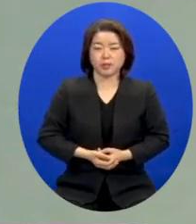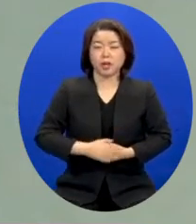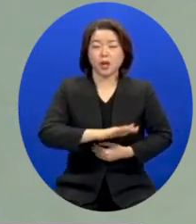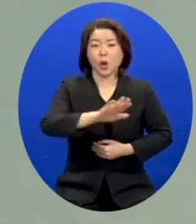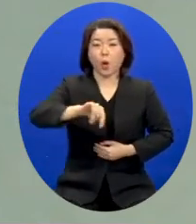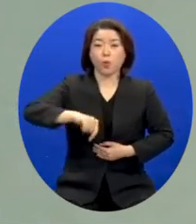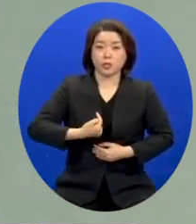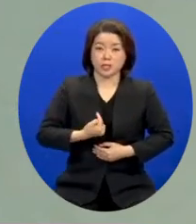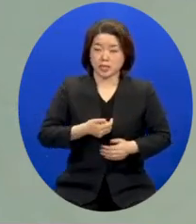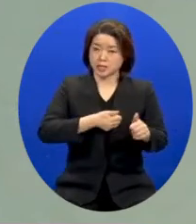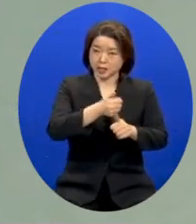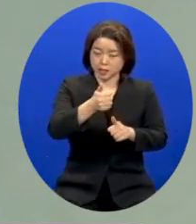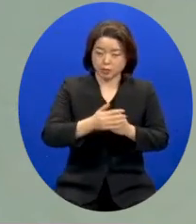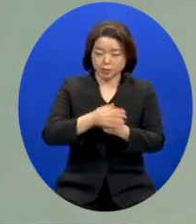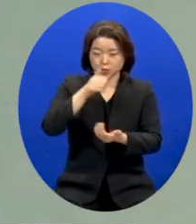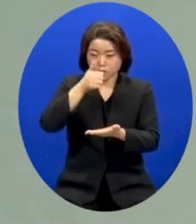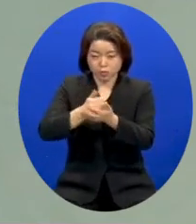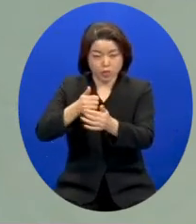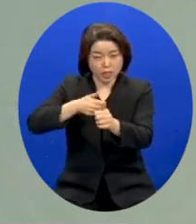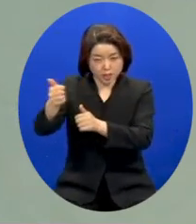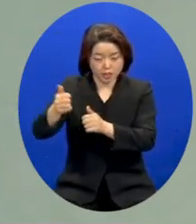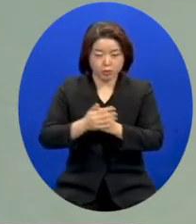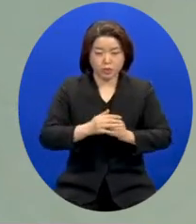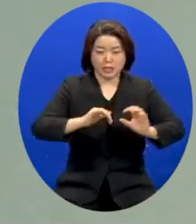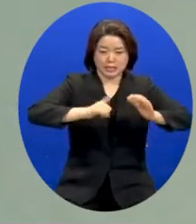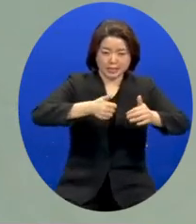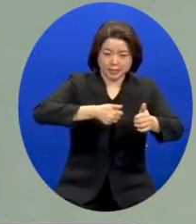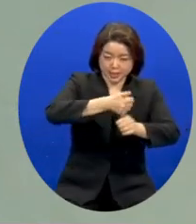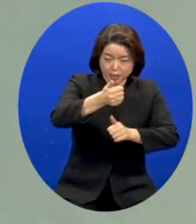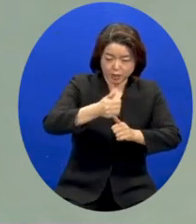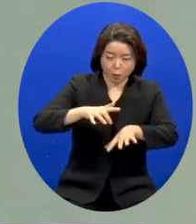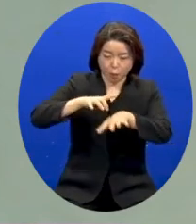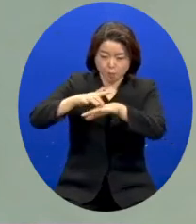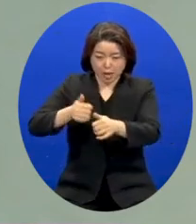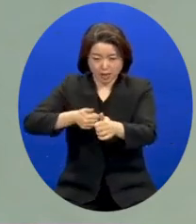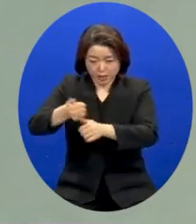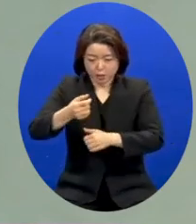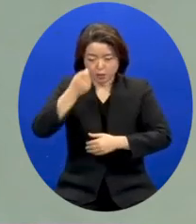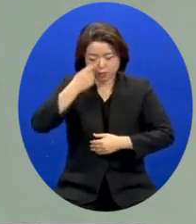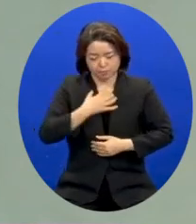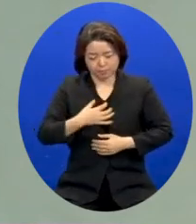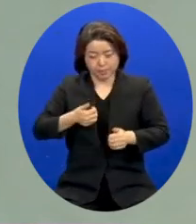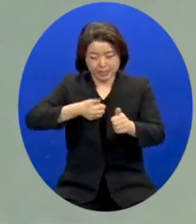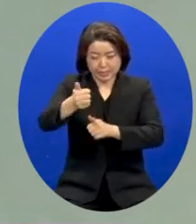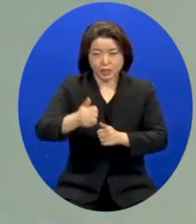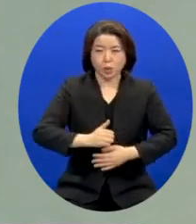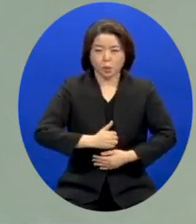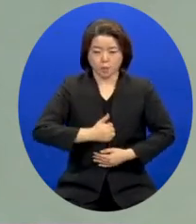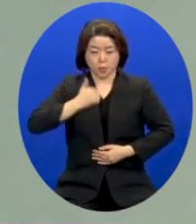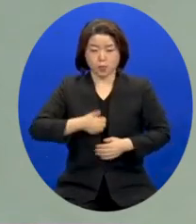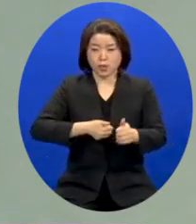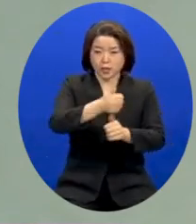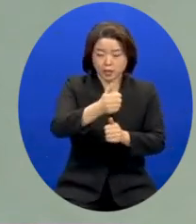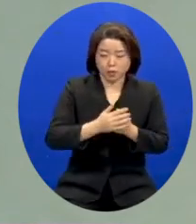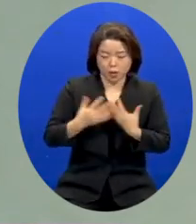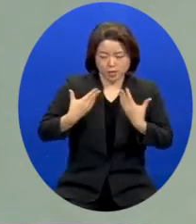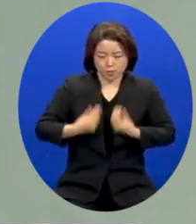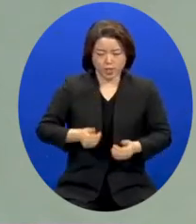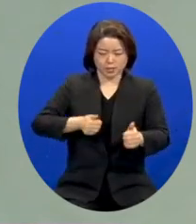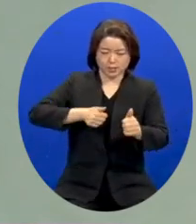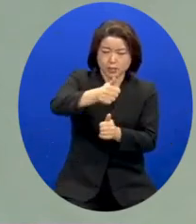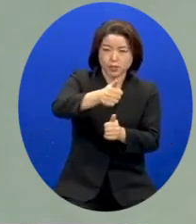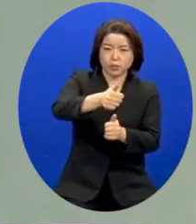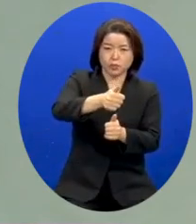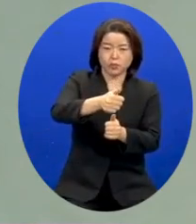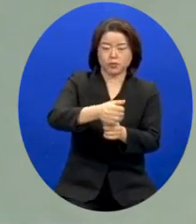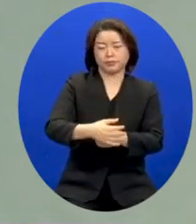우리 자신을 이기고 죄를 이기고 세상을 이기고 마귀를 이기고 슬픔을 이기고 분노를 이기고 좌절을 이기고